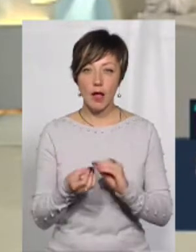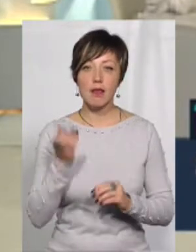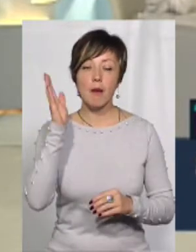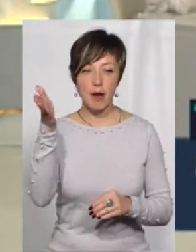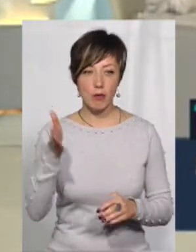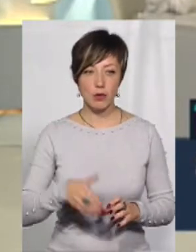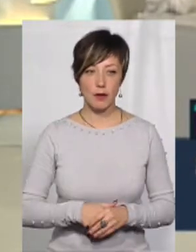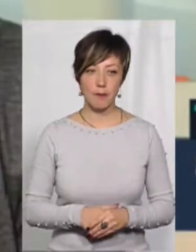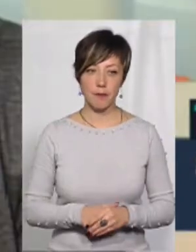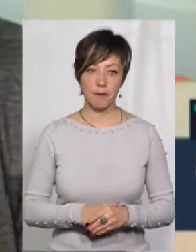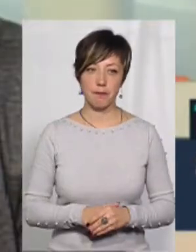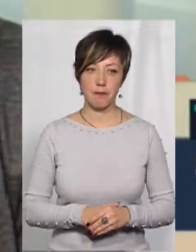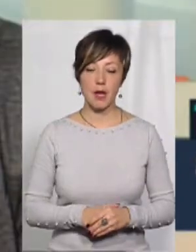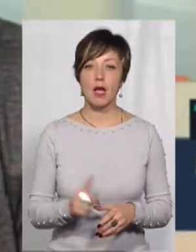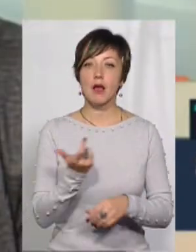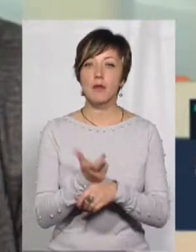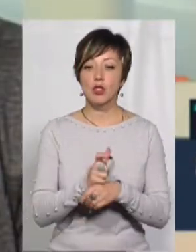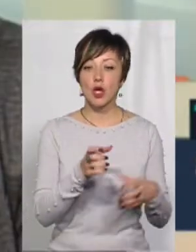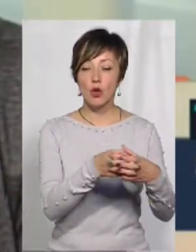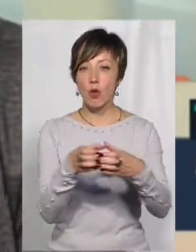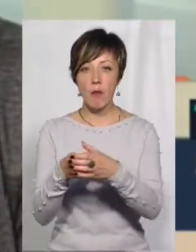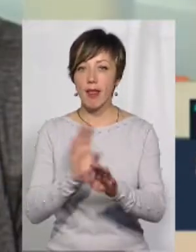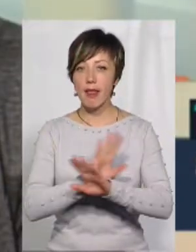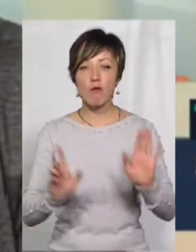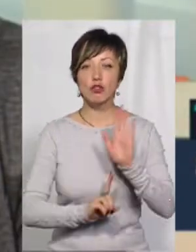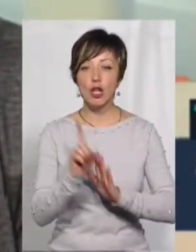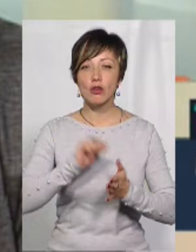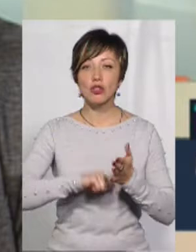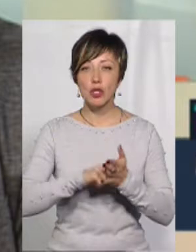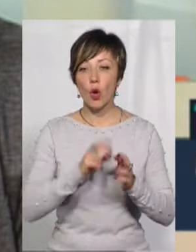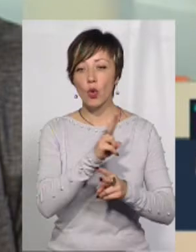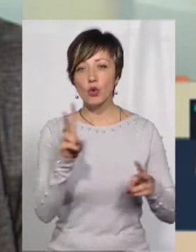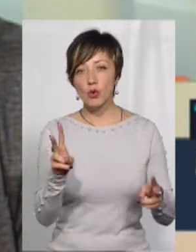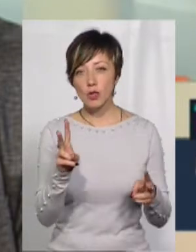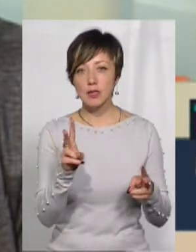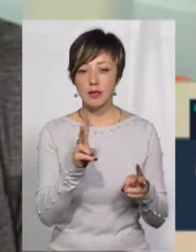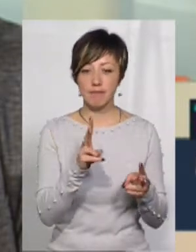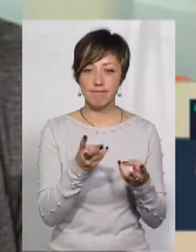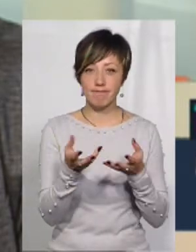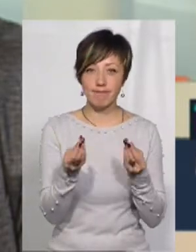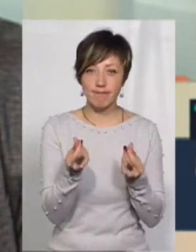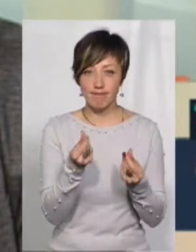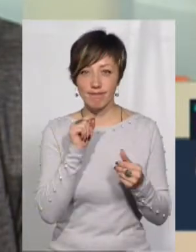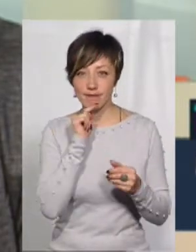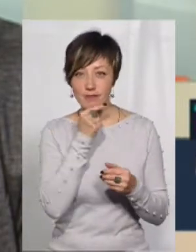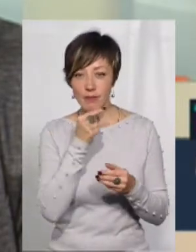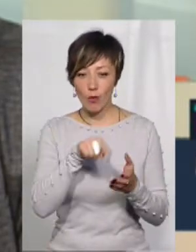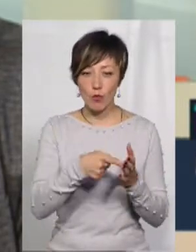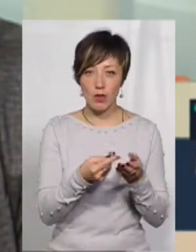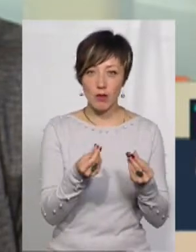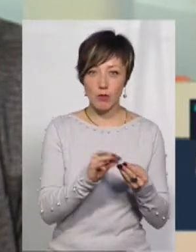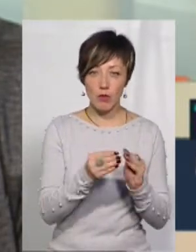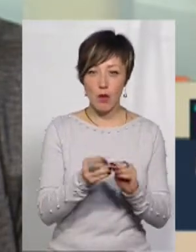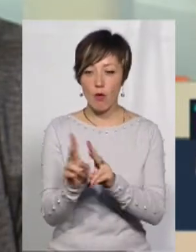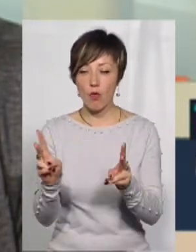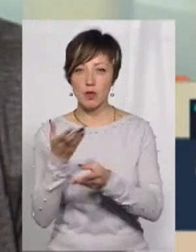на майбутнє. Більшість громад не беруться ще за це, тому що хтось залатує свої дірки якісь комунальні. В когось